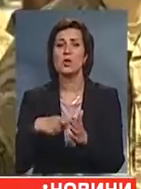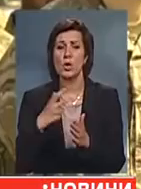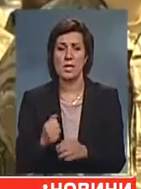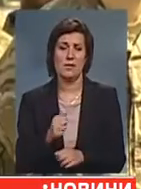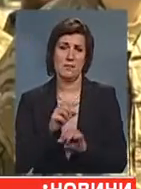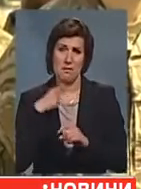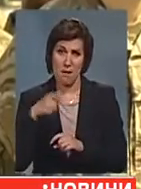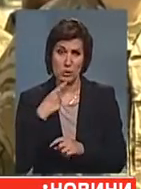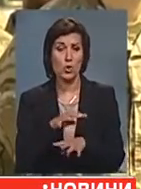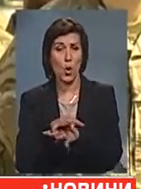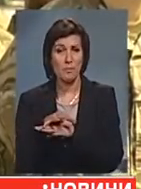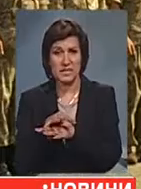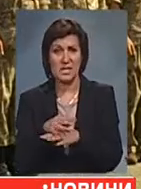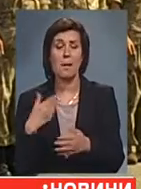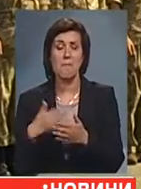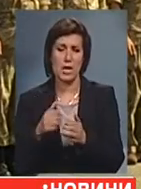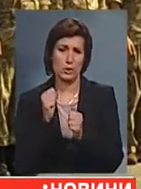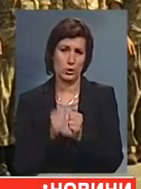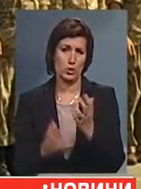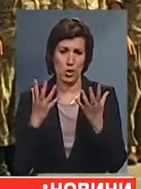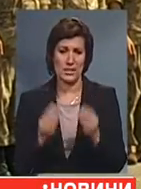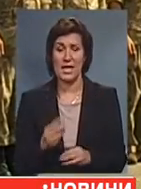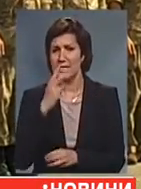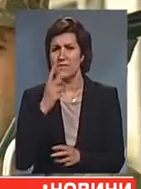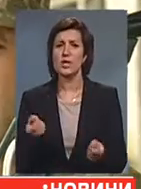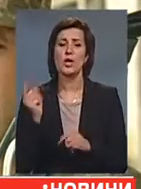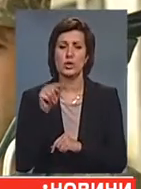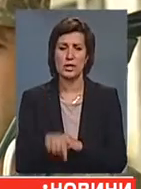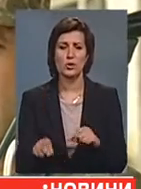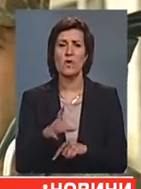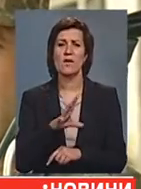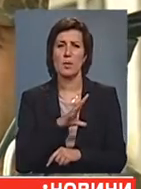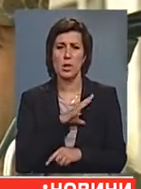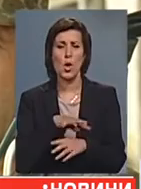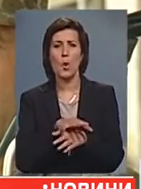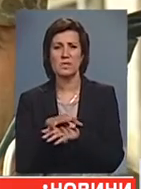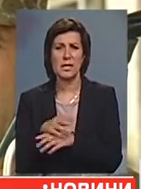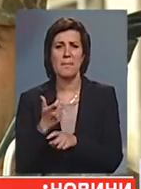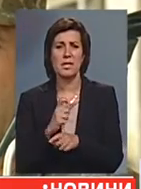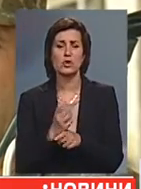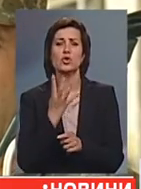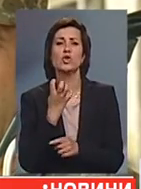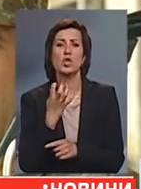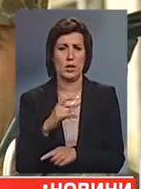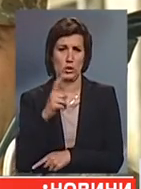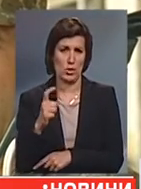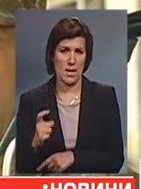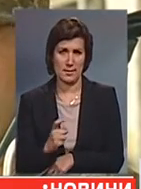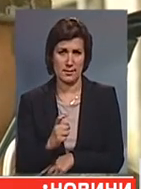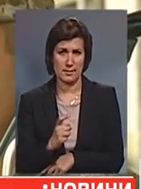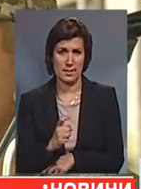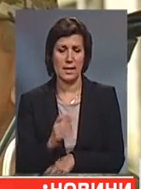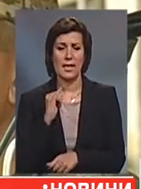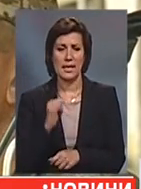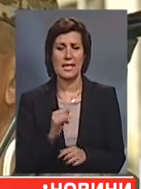Вояки кажуть, обстрілювали їх там майже щодня. Незважаючи на те, що ви були обстріляні більше 400 раз